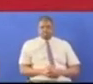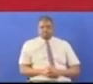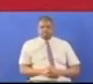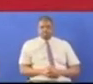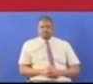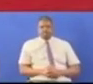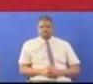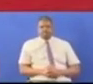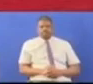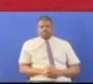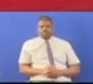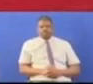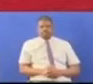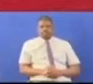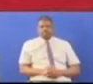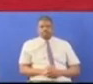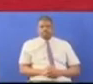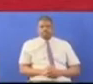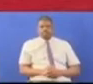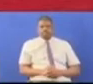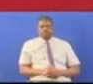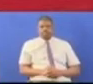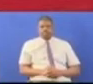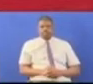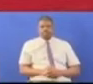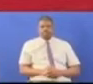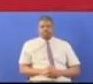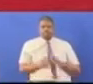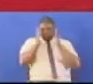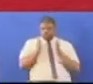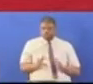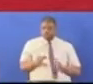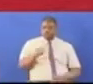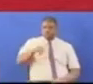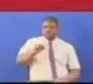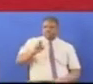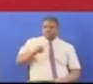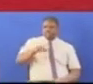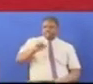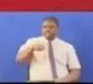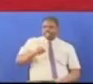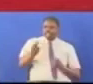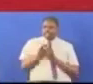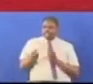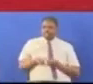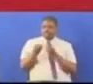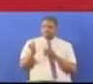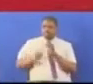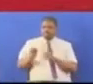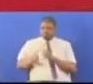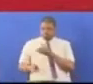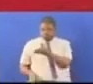Mheshimiwa Stella Manyanya pia ametoa mchango na kuunga mapendekezo ya serikali. Namshukuru sana, namshukuru sana pia mheshimiwa